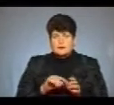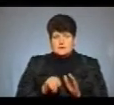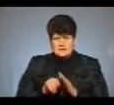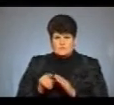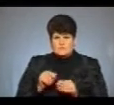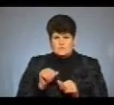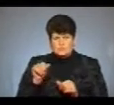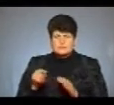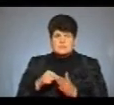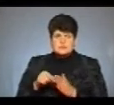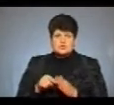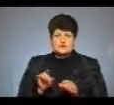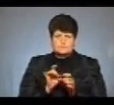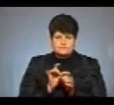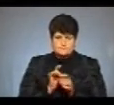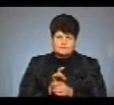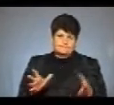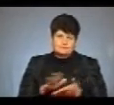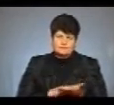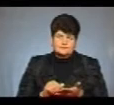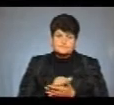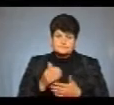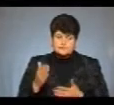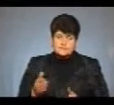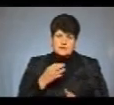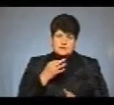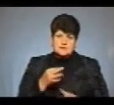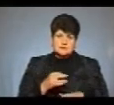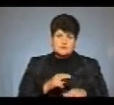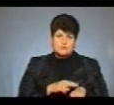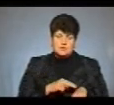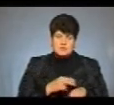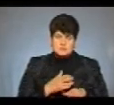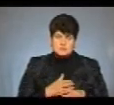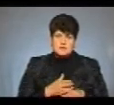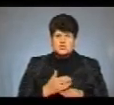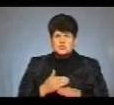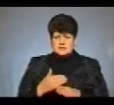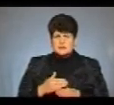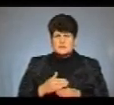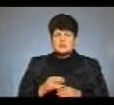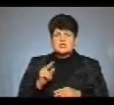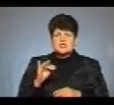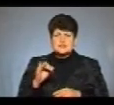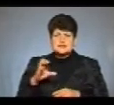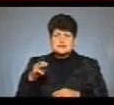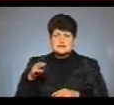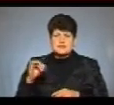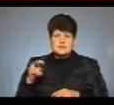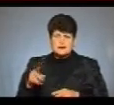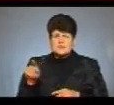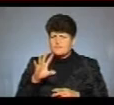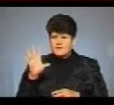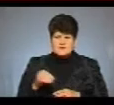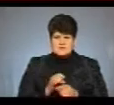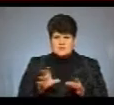розмінування, повідомив інспектор патрульної поліції Роман Ступяк. Частелові, мені здається, там будуть зривати, там всі снаряди зривають.